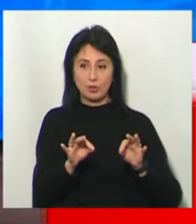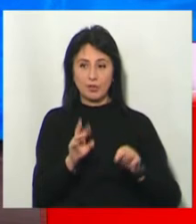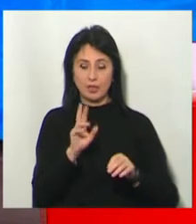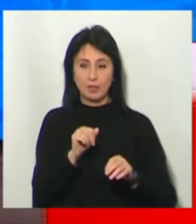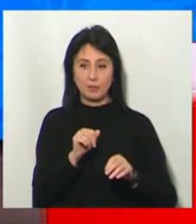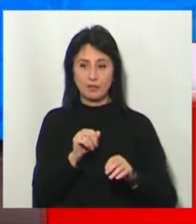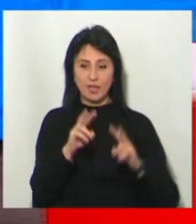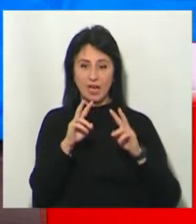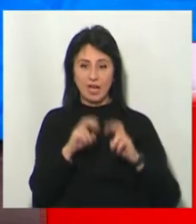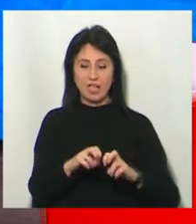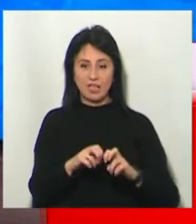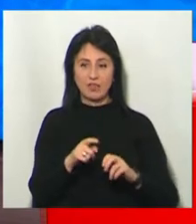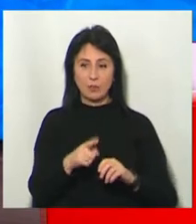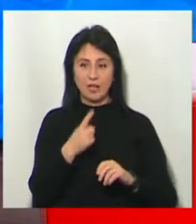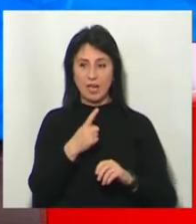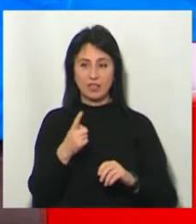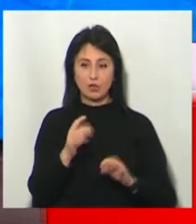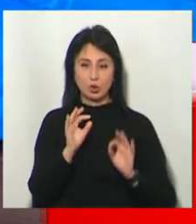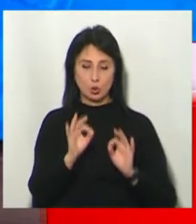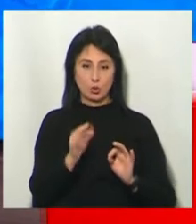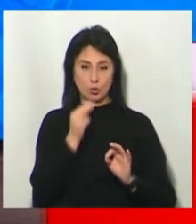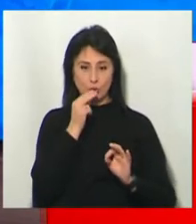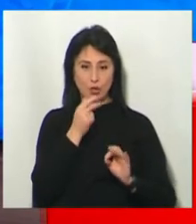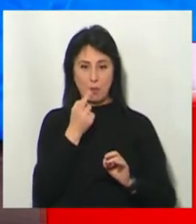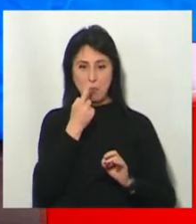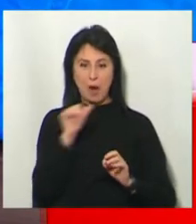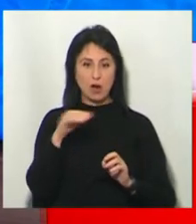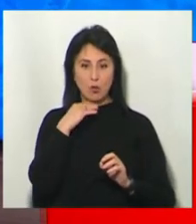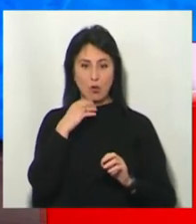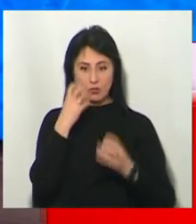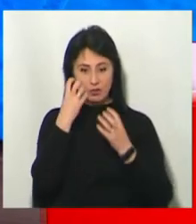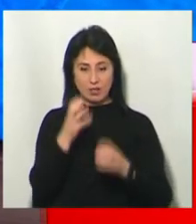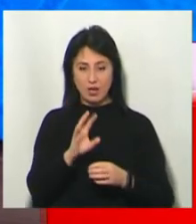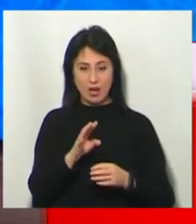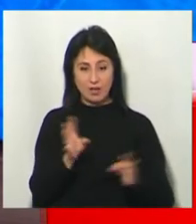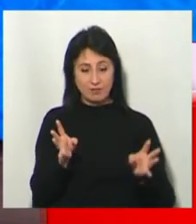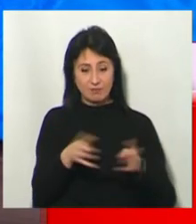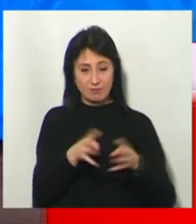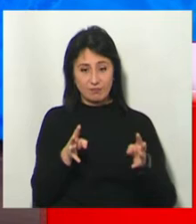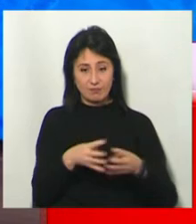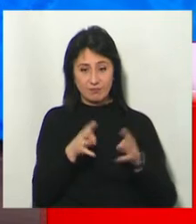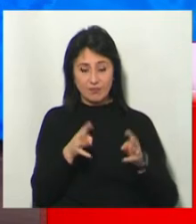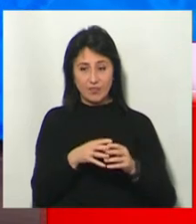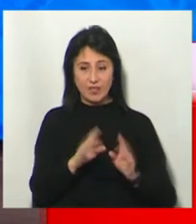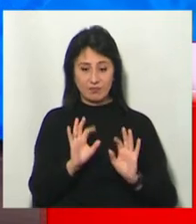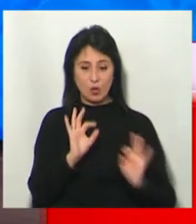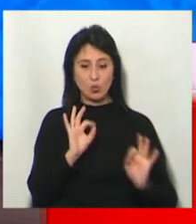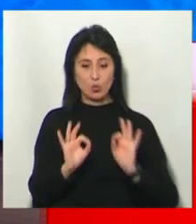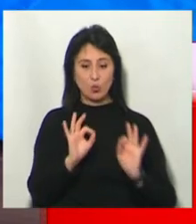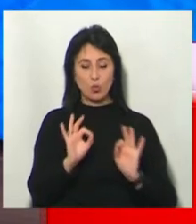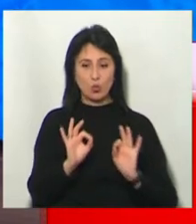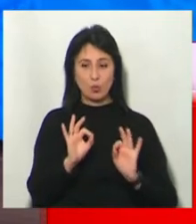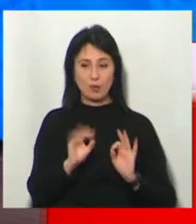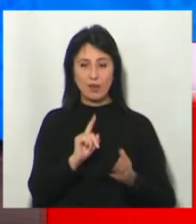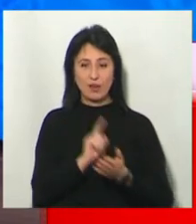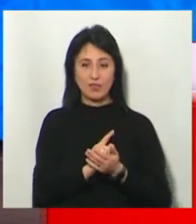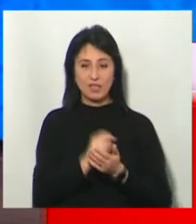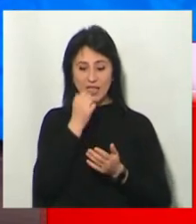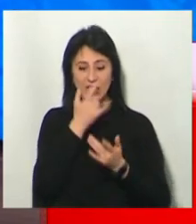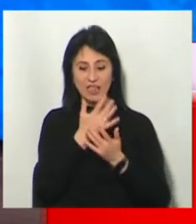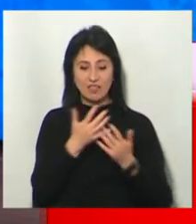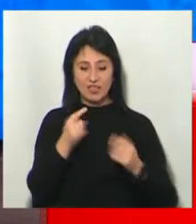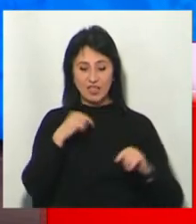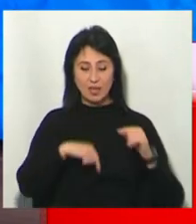და განიხილება როგორც ერთ-ერთ სწორ არჩევნად იმისათვის, რომ ადამიანისათვის შენარჩუნებული იყოს აუცილებელი საკვები